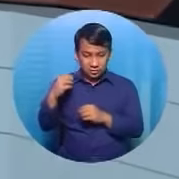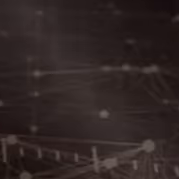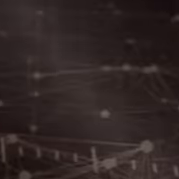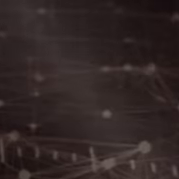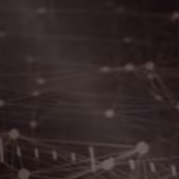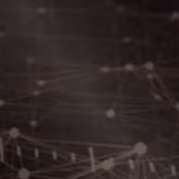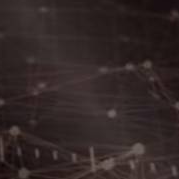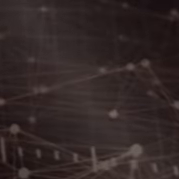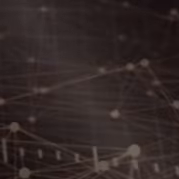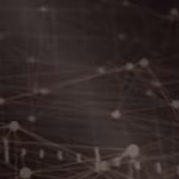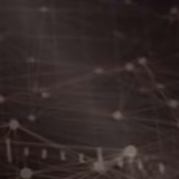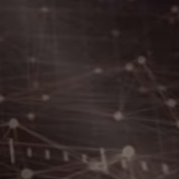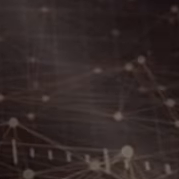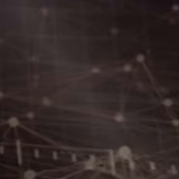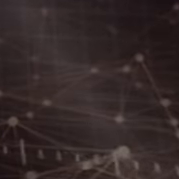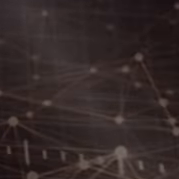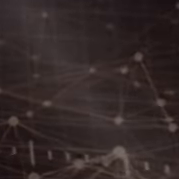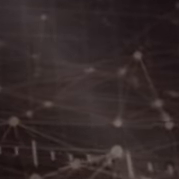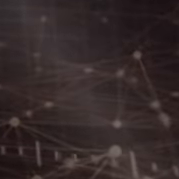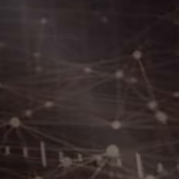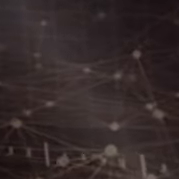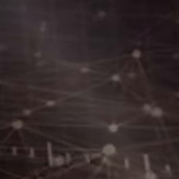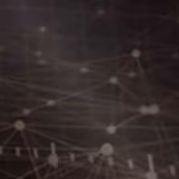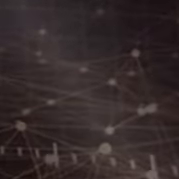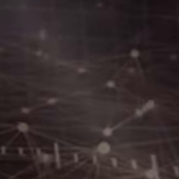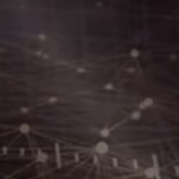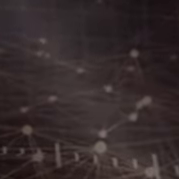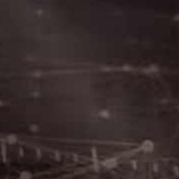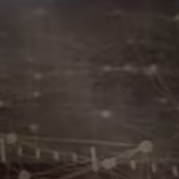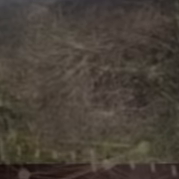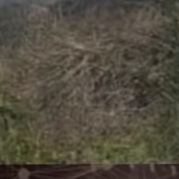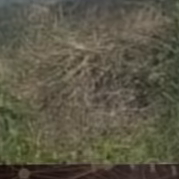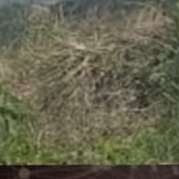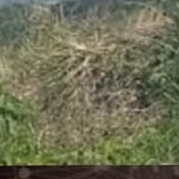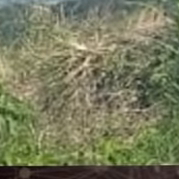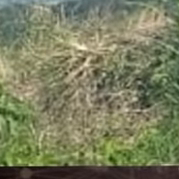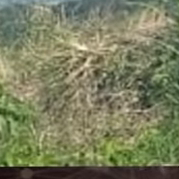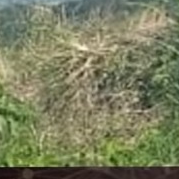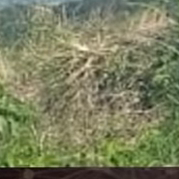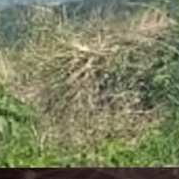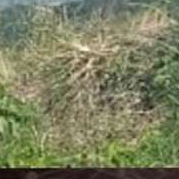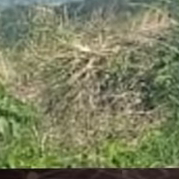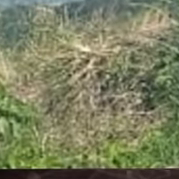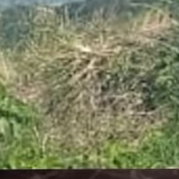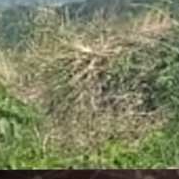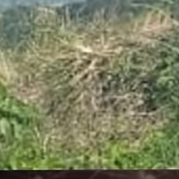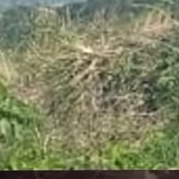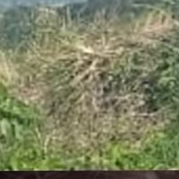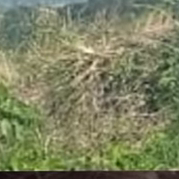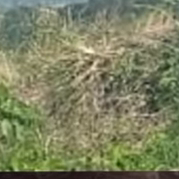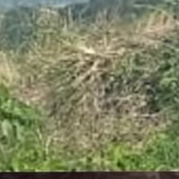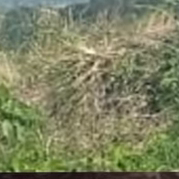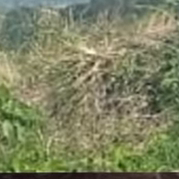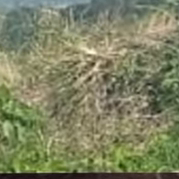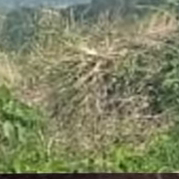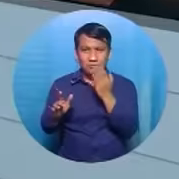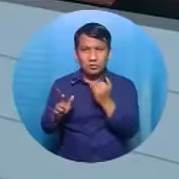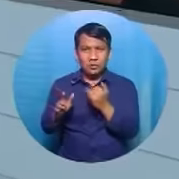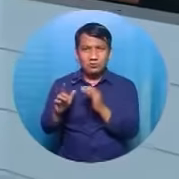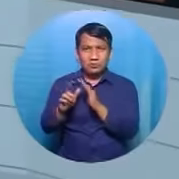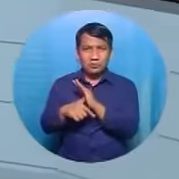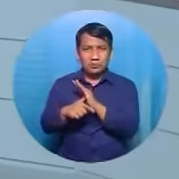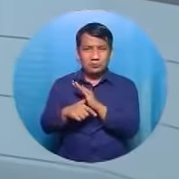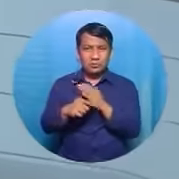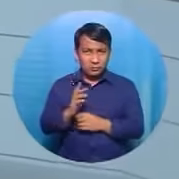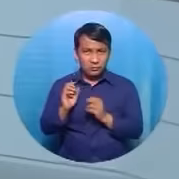Okay? Yes, sir. So pagbutihin niyo po muna lahat ng klaseng panunuyo, pagdiskarte, pakiusap kay Mrs. gawin niyo at baka